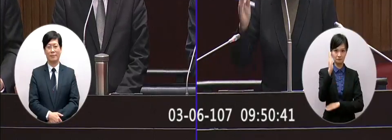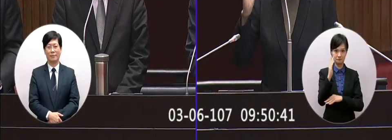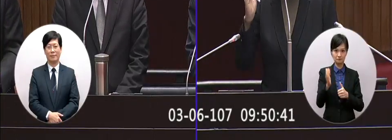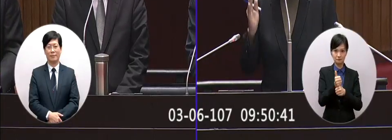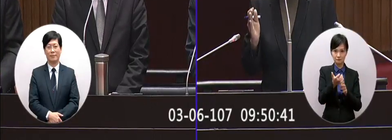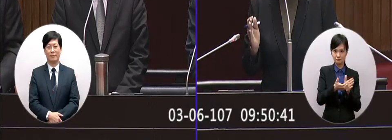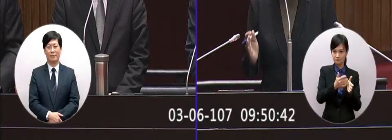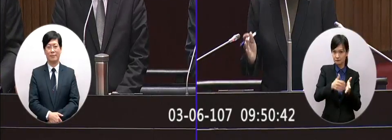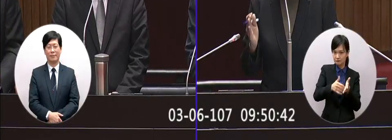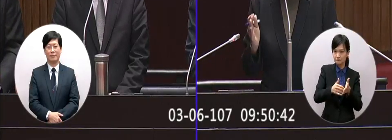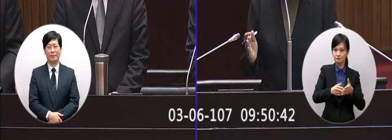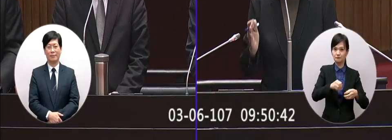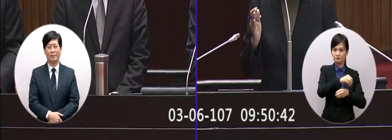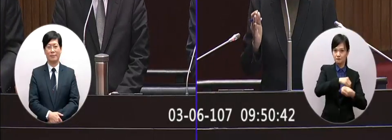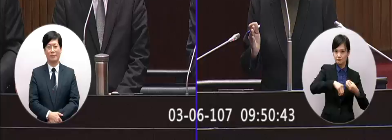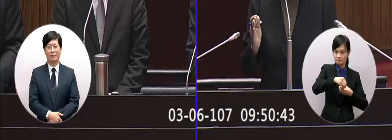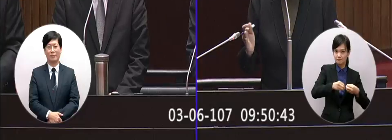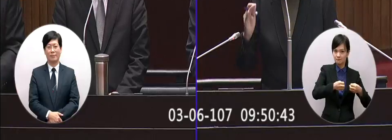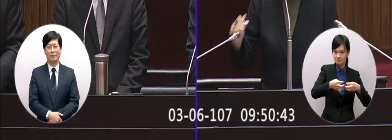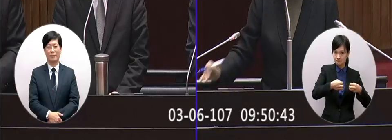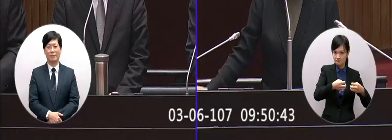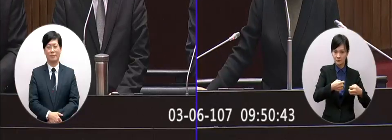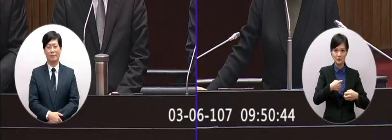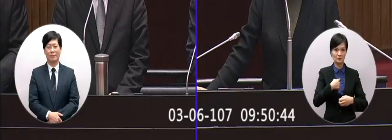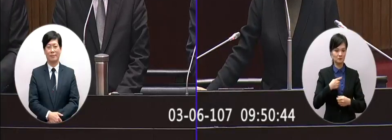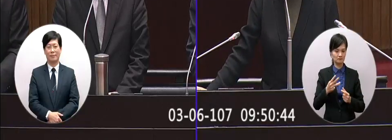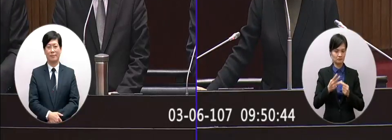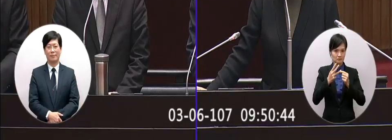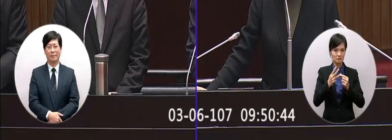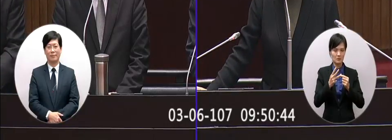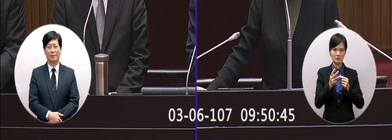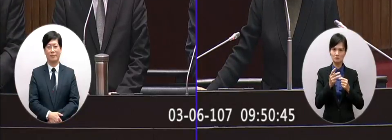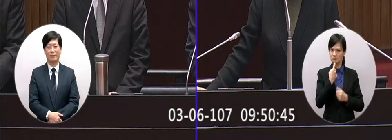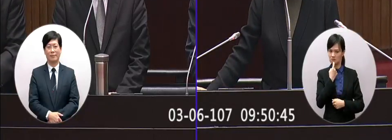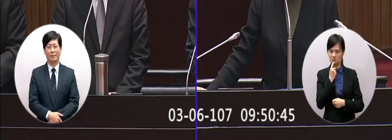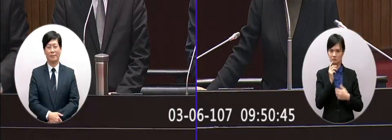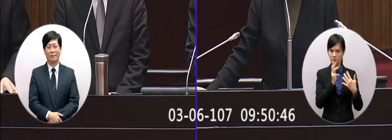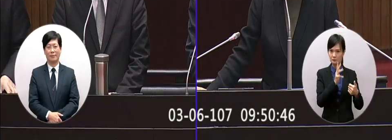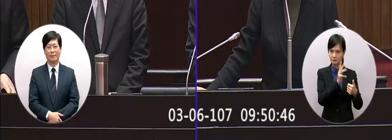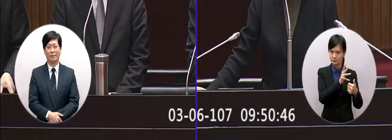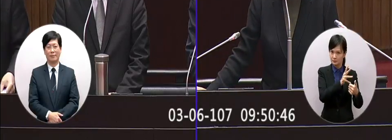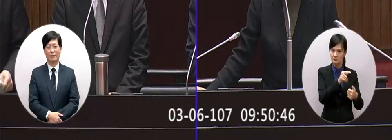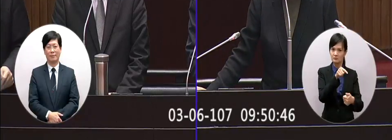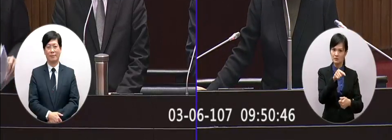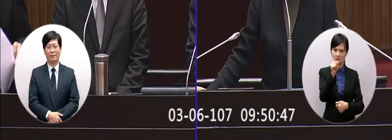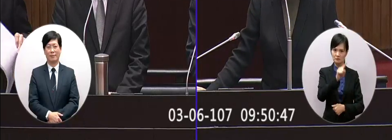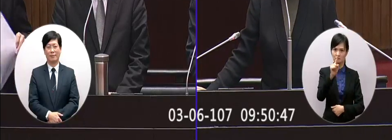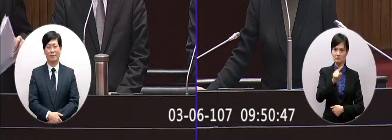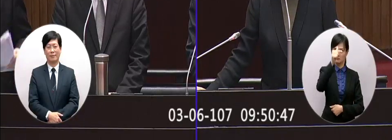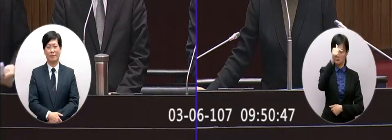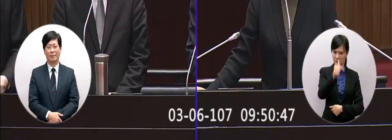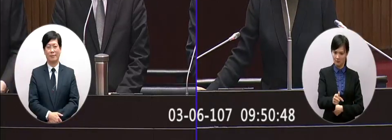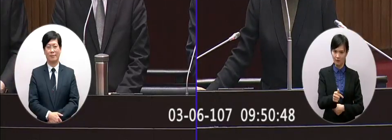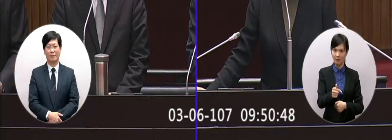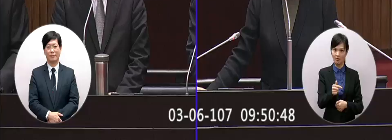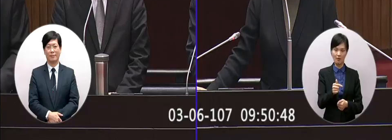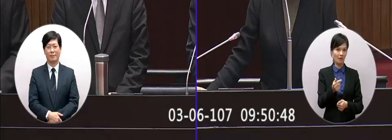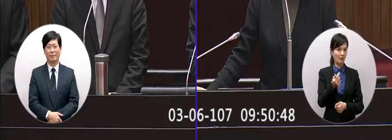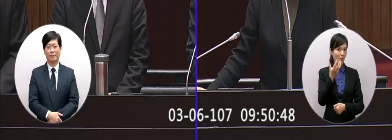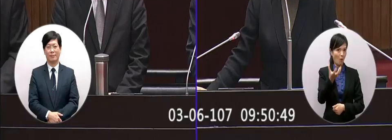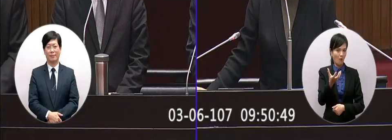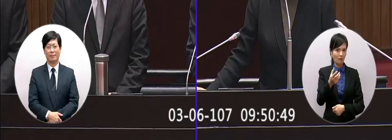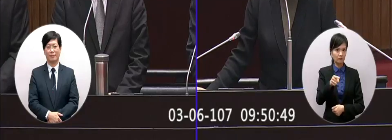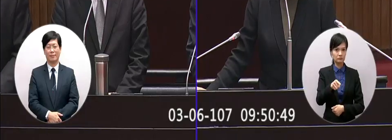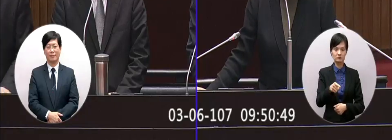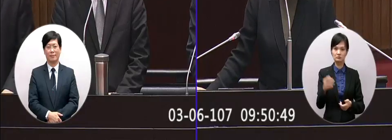上面，我第三次的质疑各部会，因为是1000亿，很多的钱，结果到现在